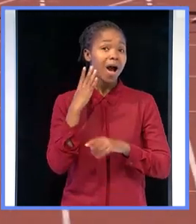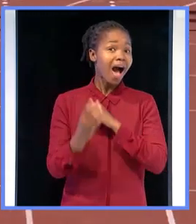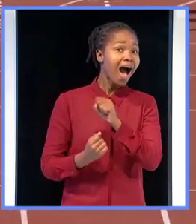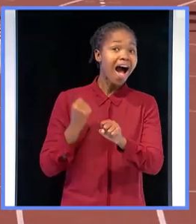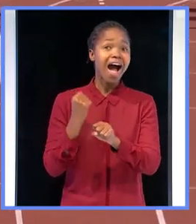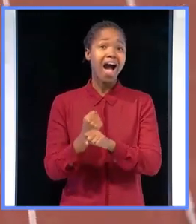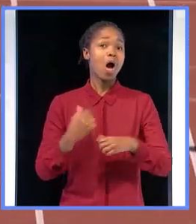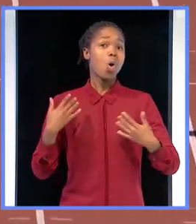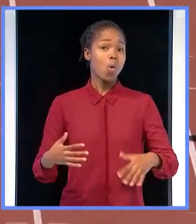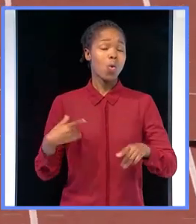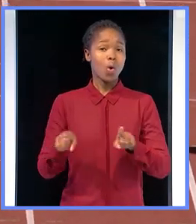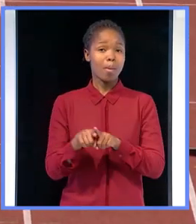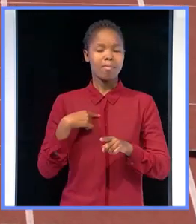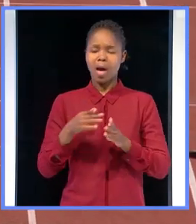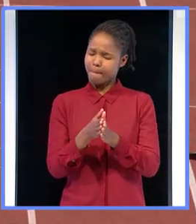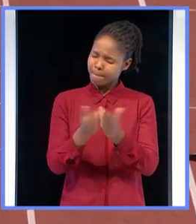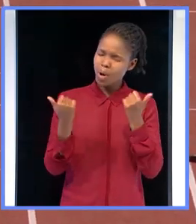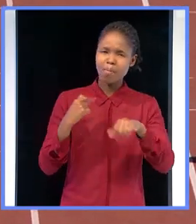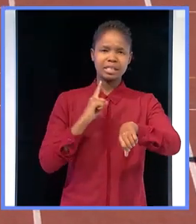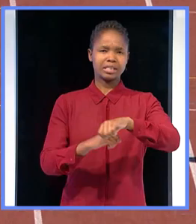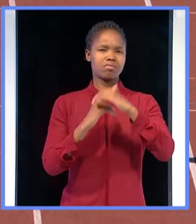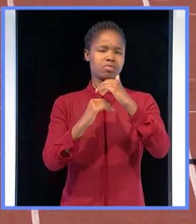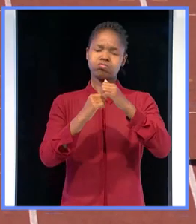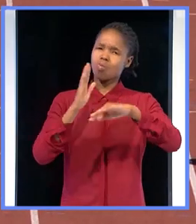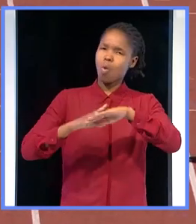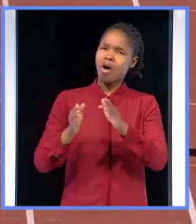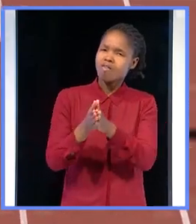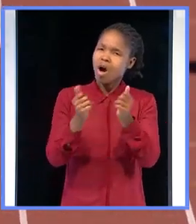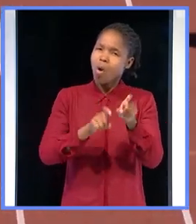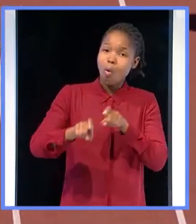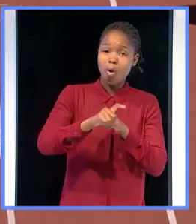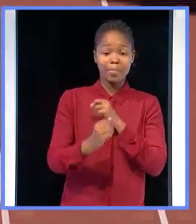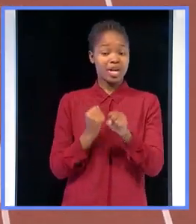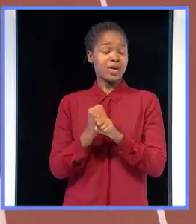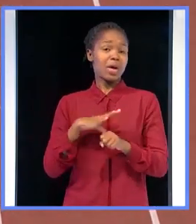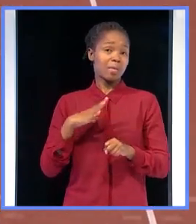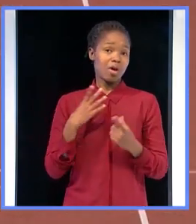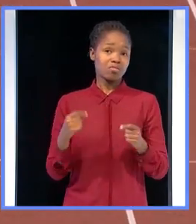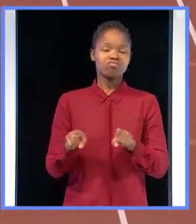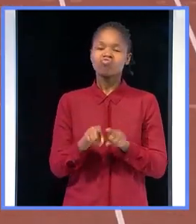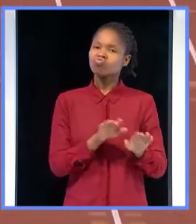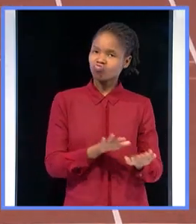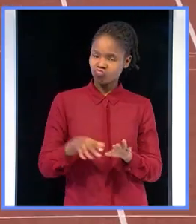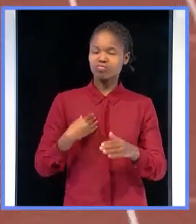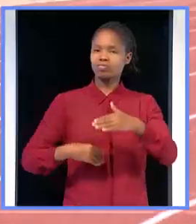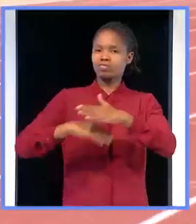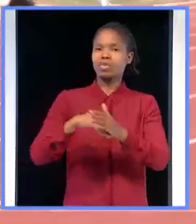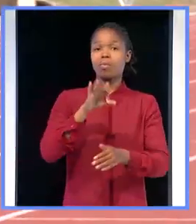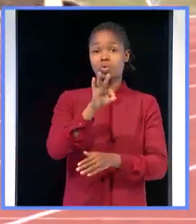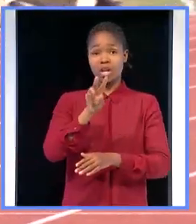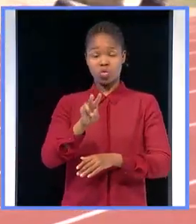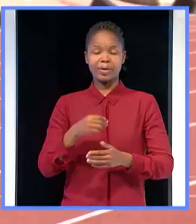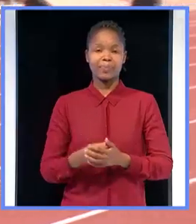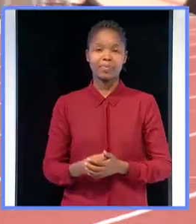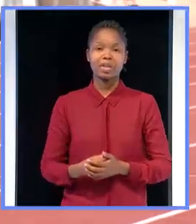maar ek so ver kan ek sê hierdie jaar sien ek uit om sub 23 te hardloop. Ja. Die juniors is 'n bietjie van 'n korter afstand. Jy sal